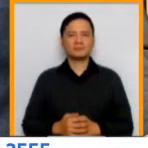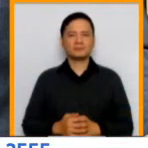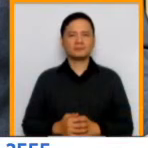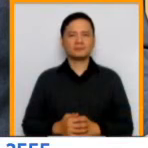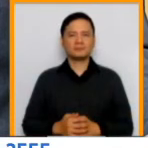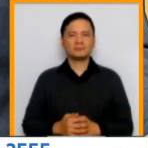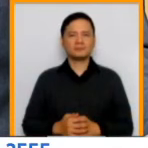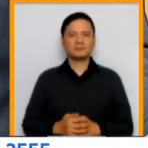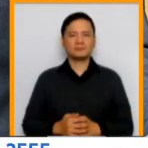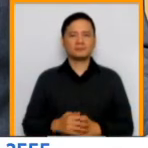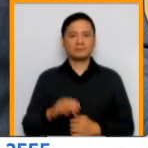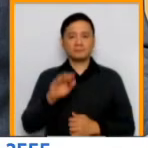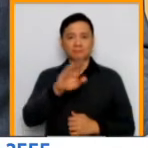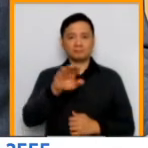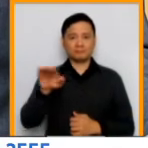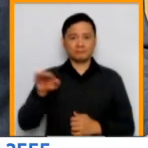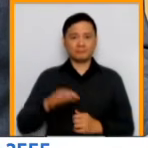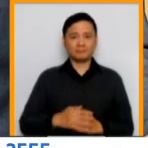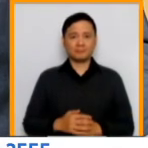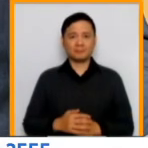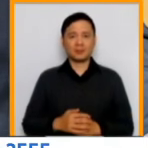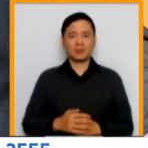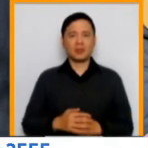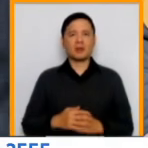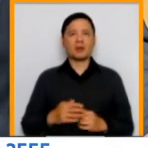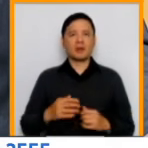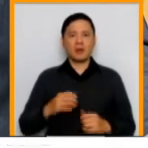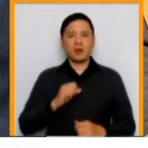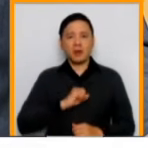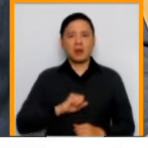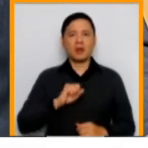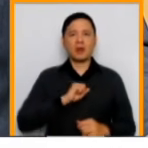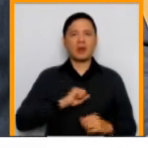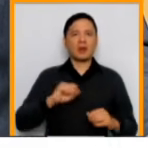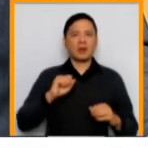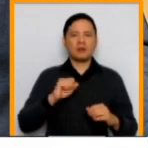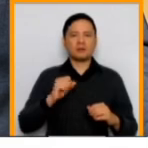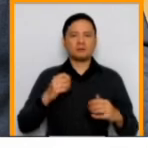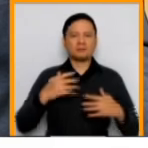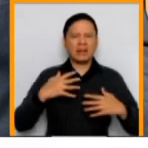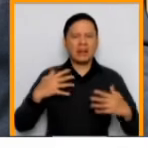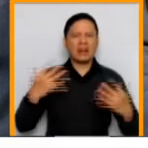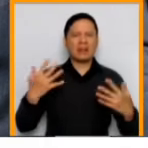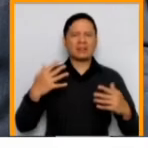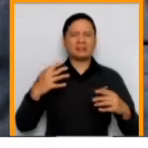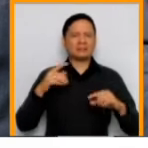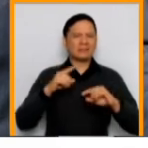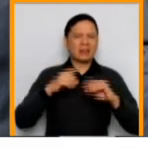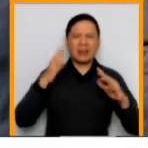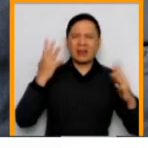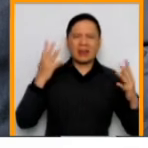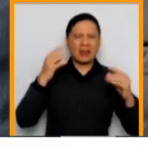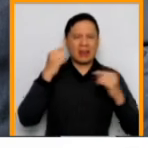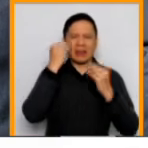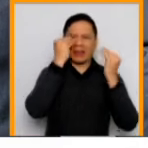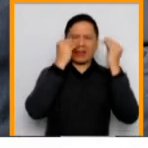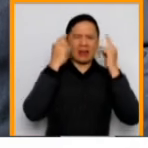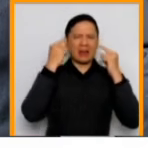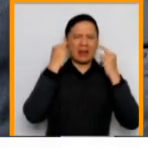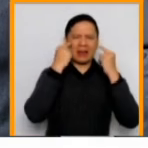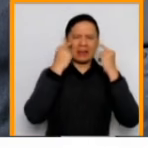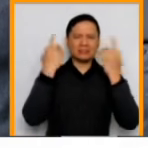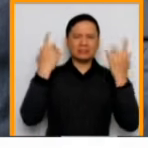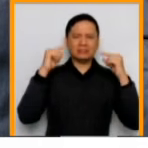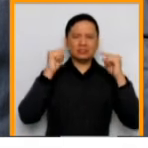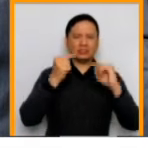Igan, inubo, hindi nakahinga at sumakit ang mga mata ng ilang residenteng na-expose sa tumagas na ammonia mula sa isang cold storage